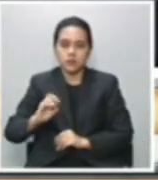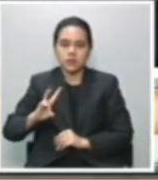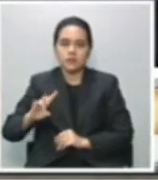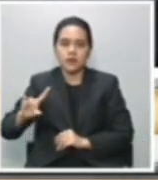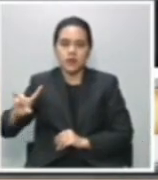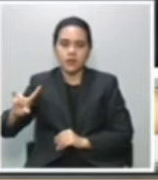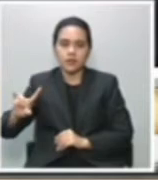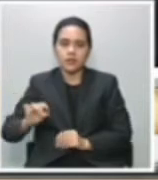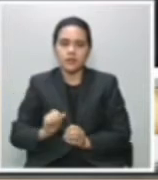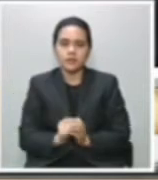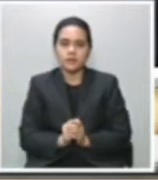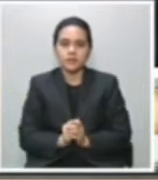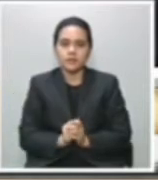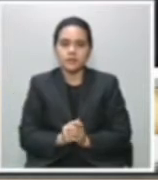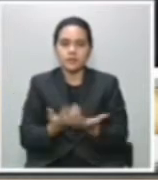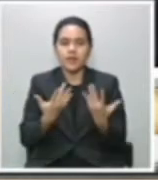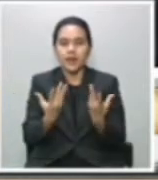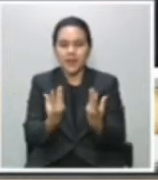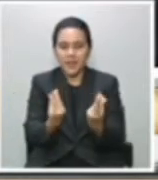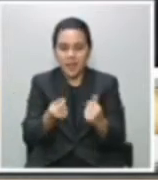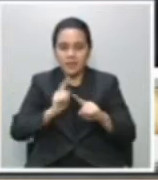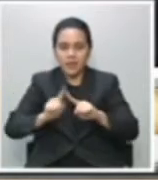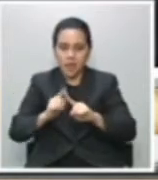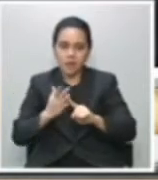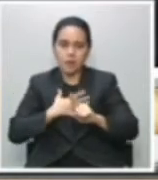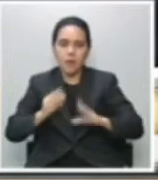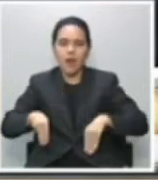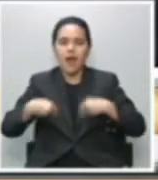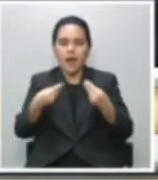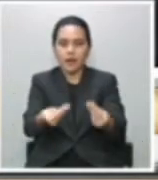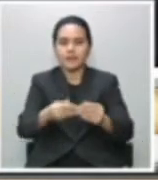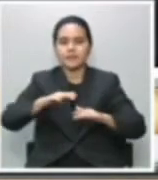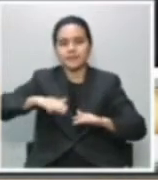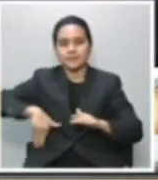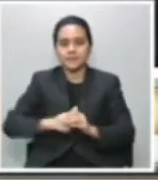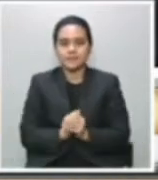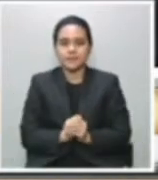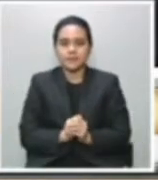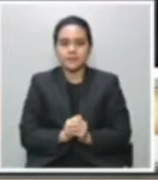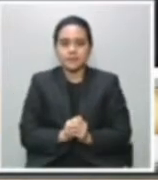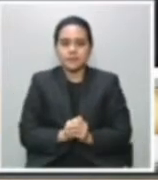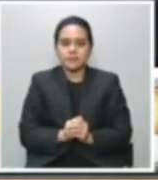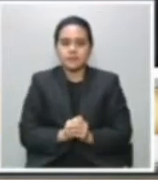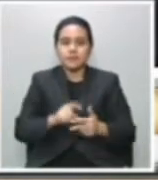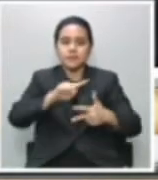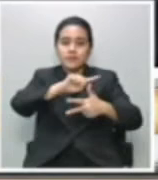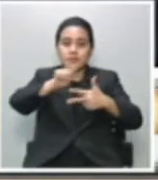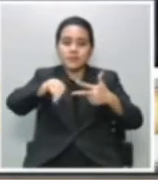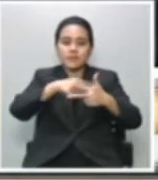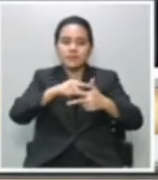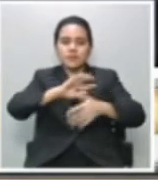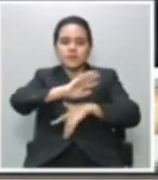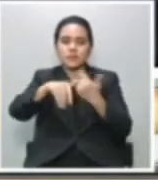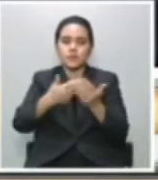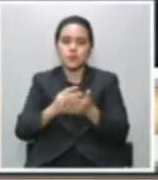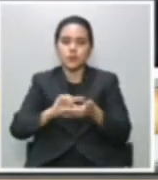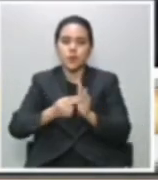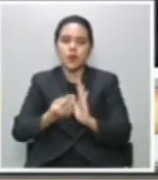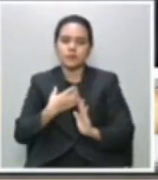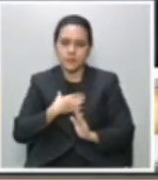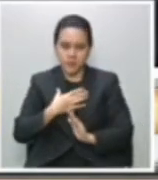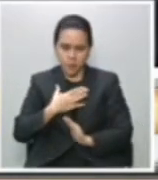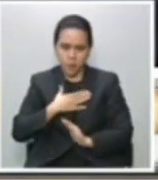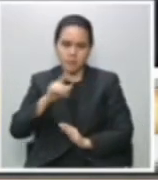2078ซึ่งรายละเอียดนั้นผมจะส่งมอบทั้งหมดนี้จึงเป็นที่มาของการตั้งคำถ